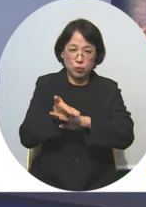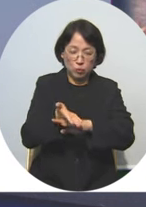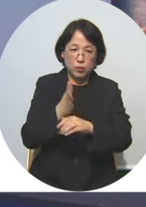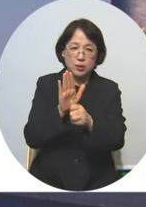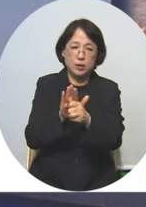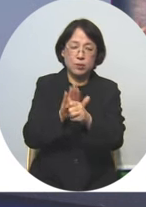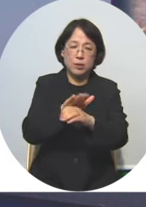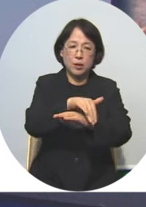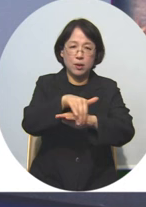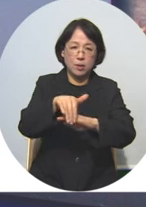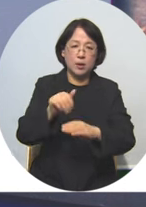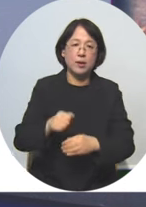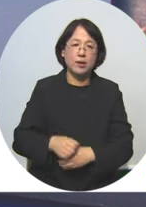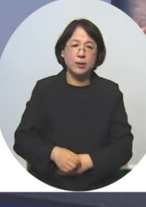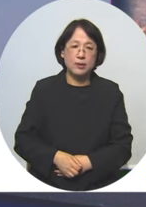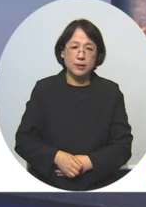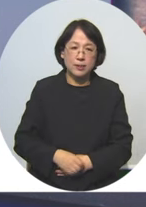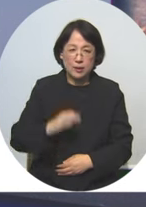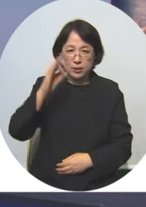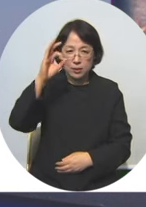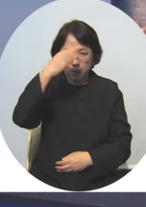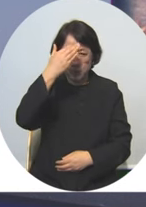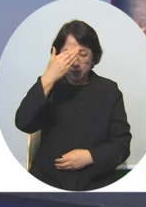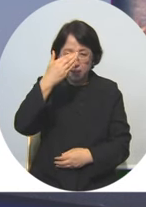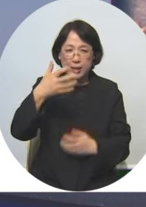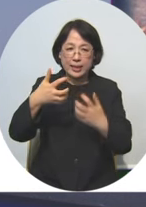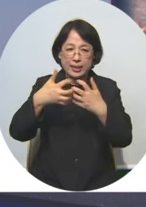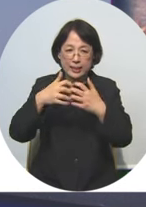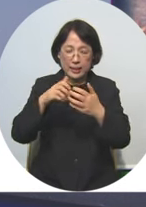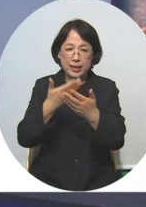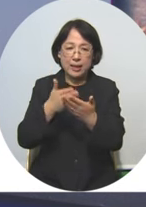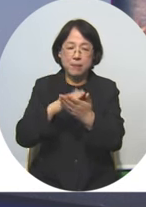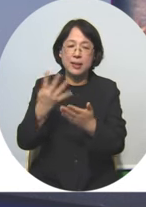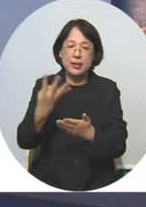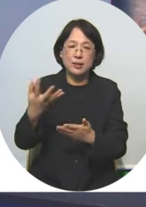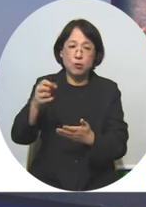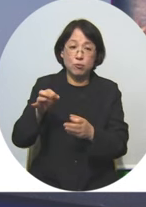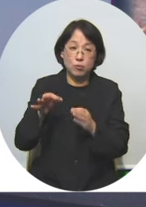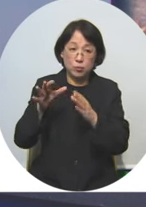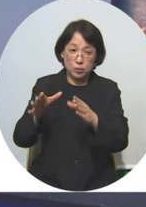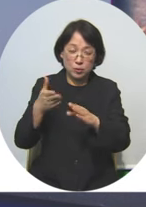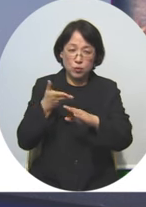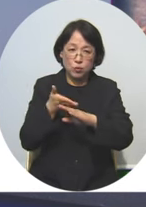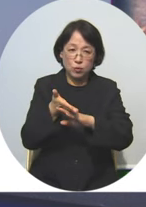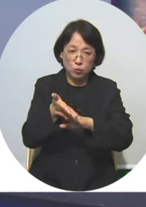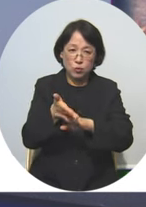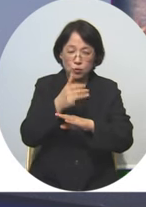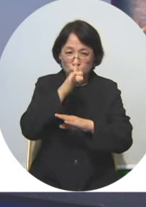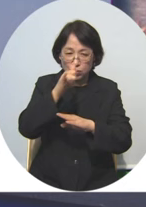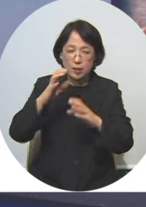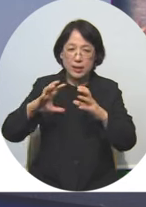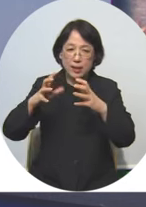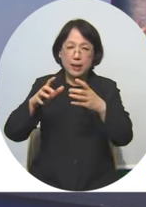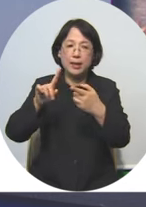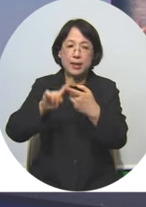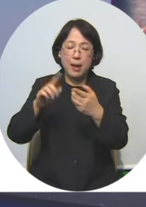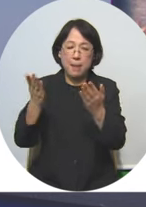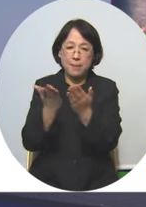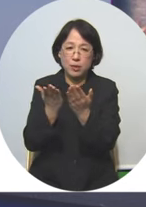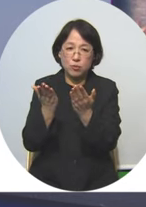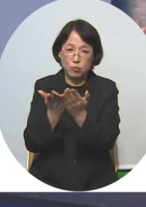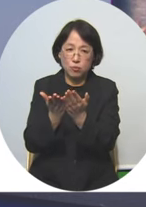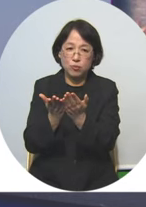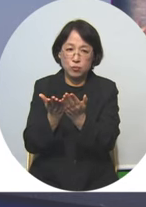나섭니다. 첨단 소재 부품 개발에 4천억 원을 투자하고 수출 유망 국가에 대한 맞춤형 시장 개척도